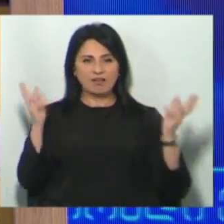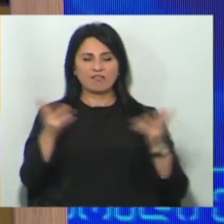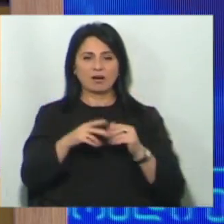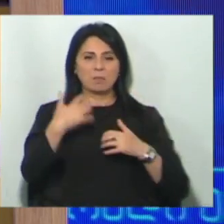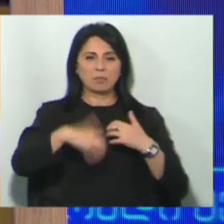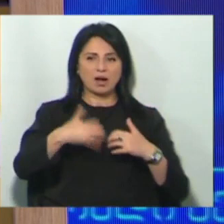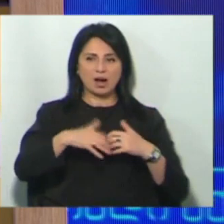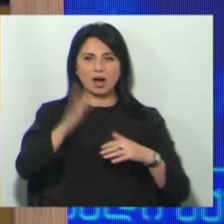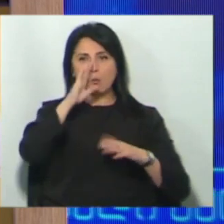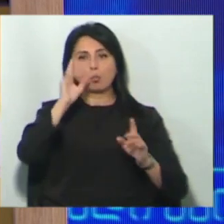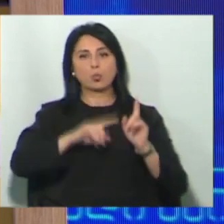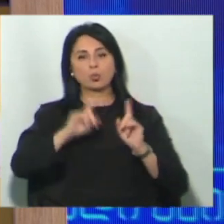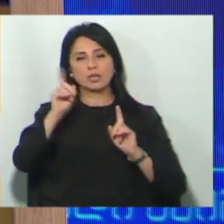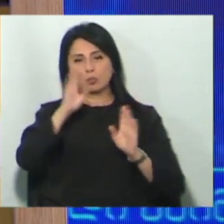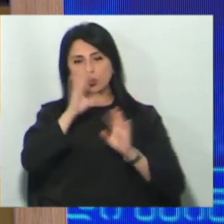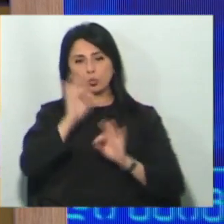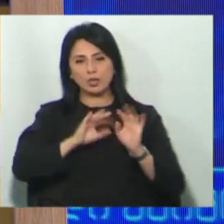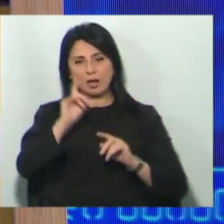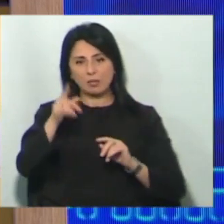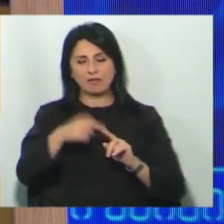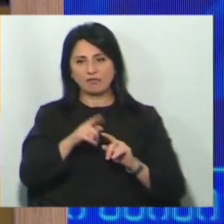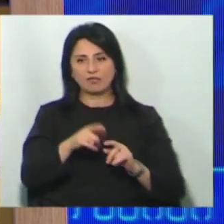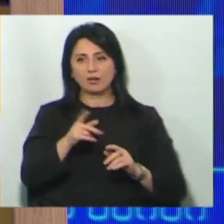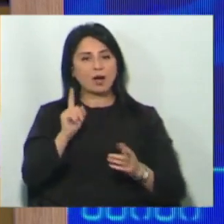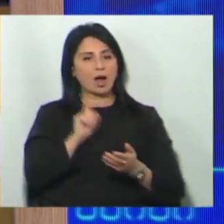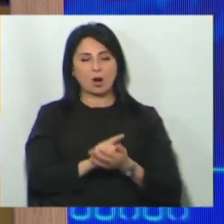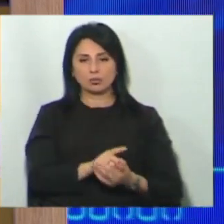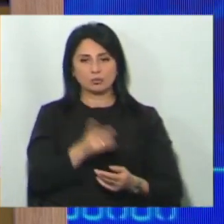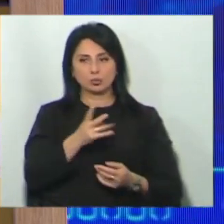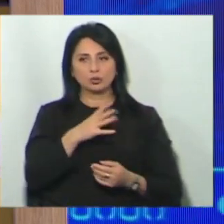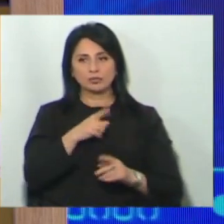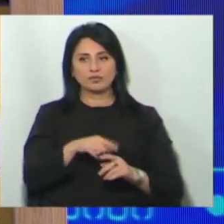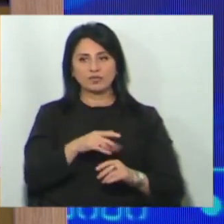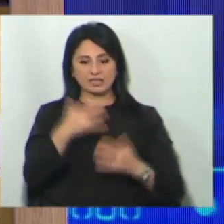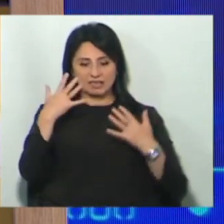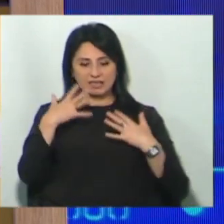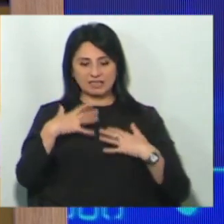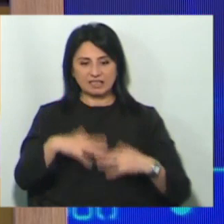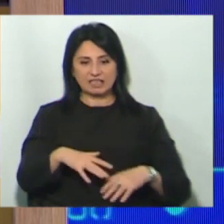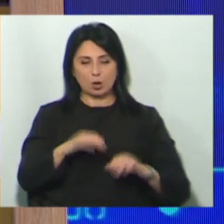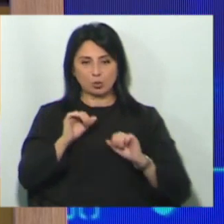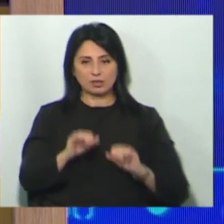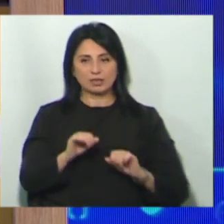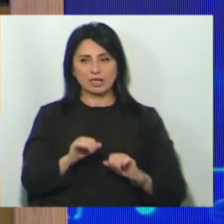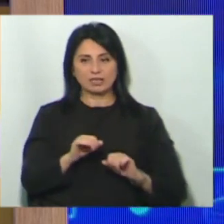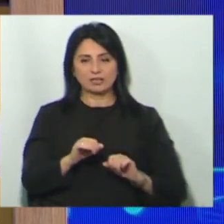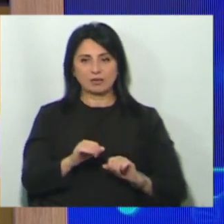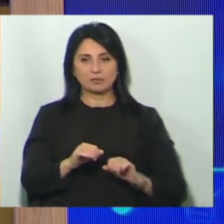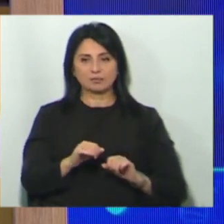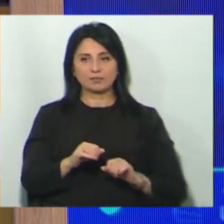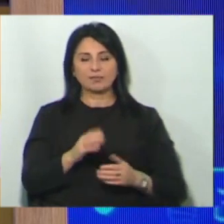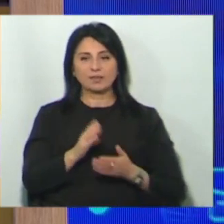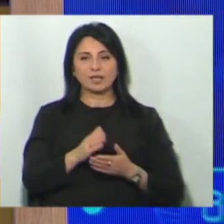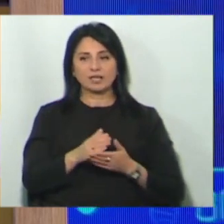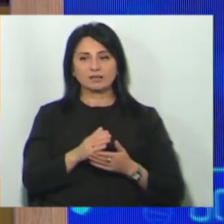ვიმყოფებით მაგალითად ბუნებაში, ასეთ შემთხვევაში ჩვენ აუცილებლად გვჭირდება გათვალისწინება სხეულის დაცვა,